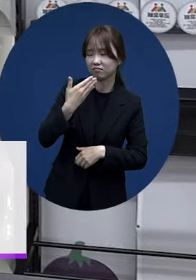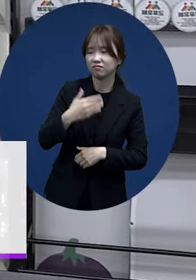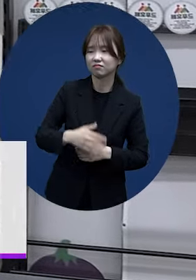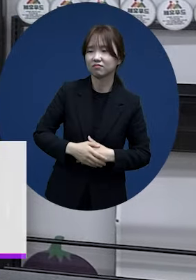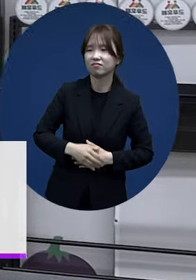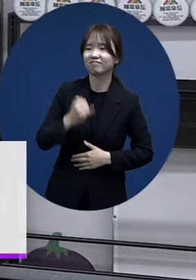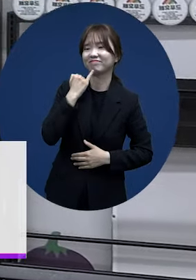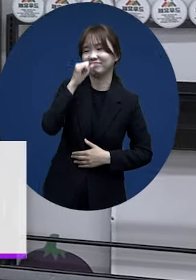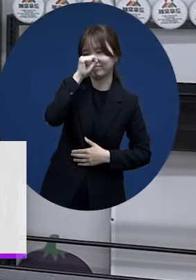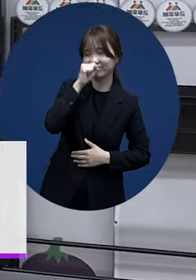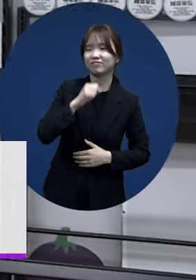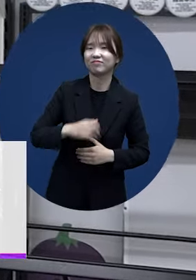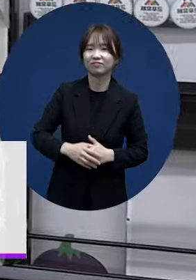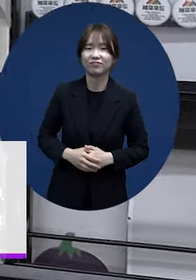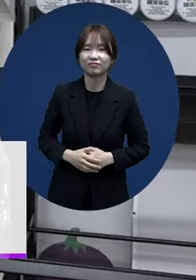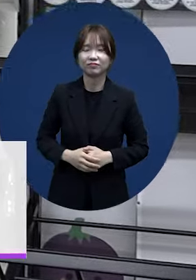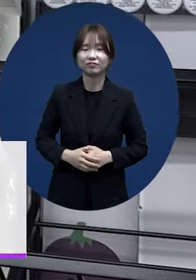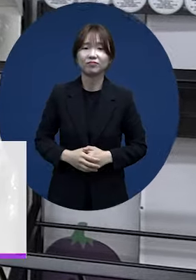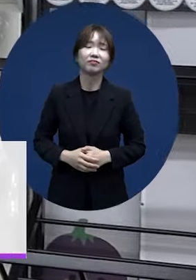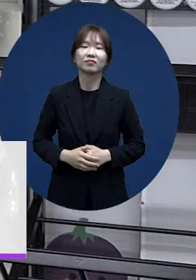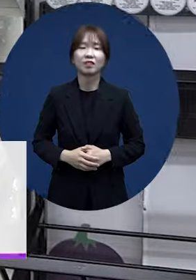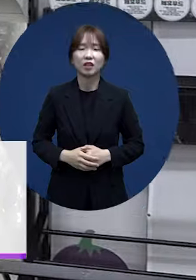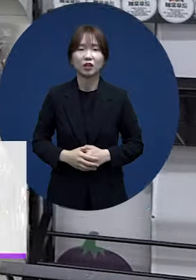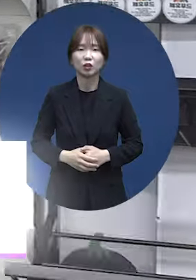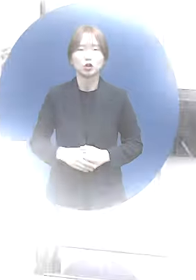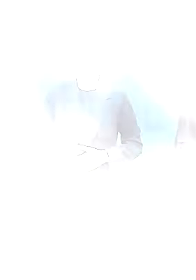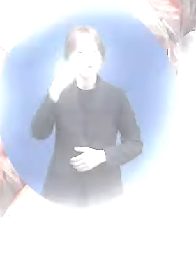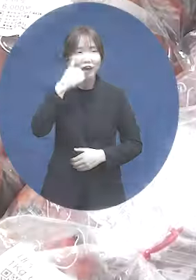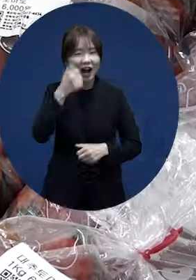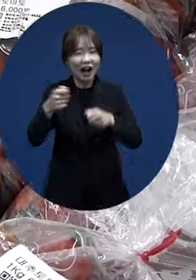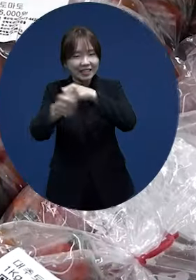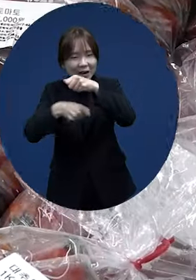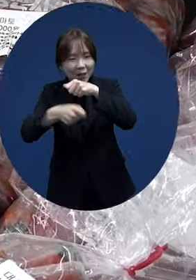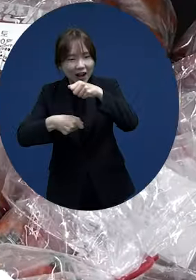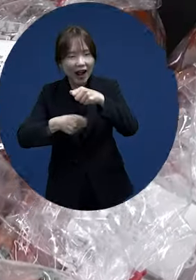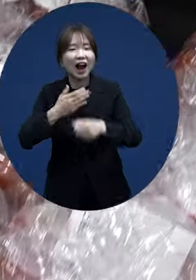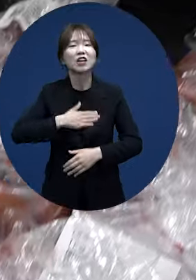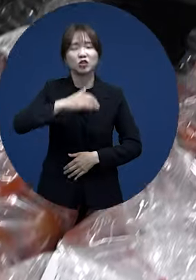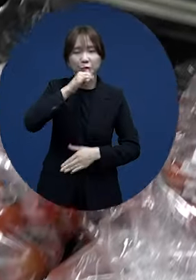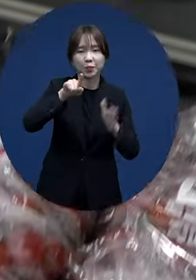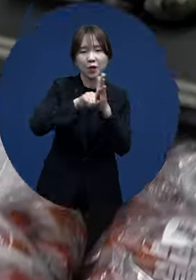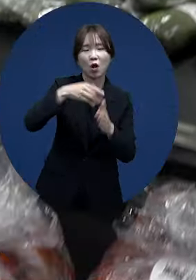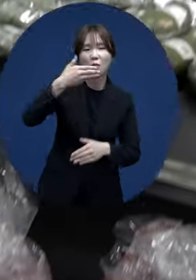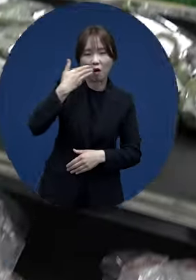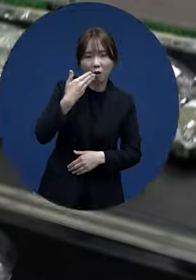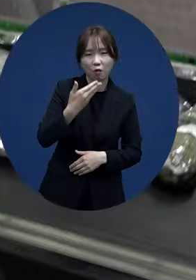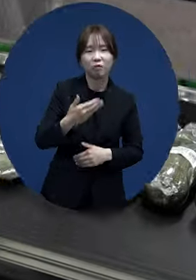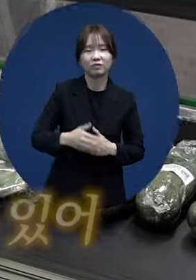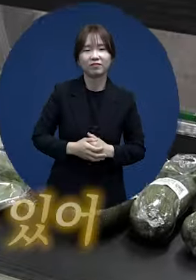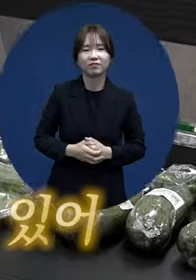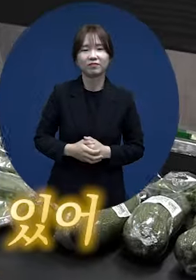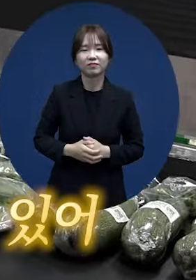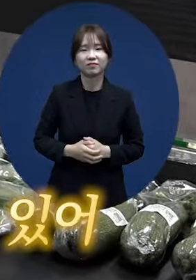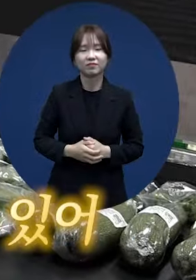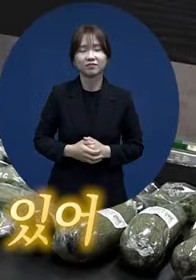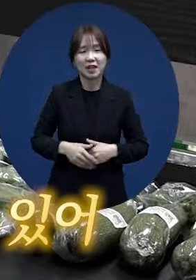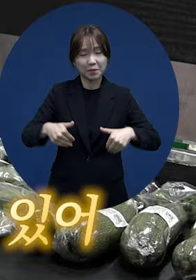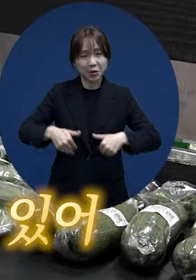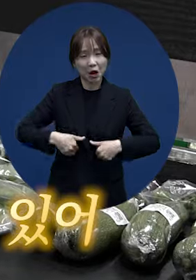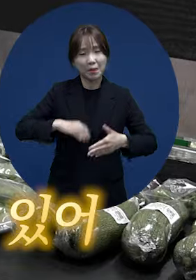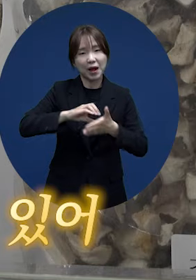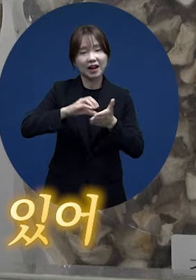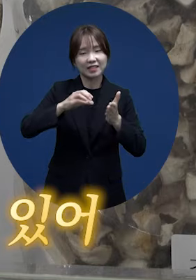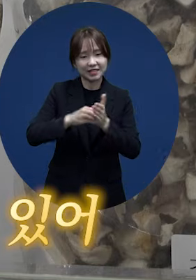건강한 식품을 먹을 수 있는 것 같아서 좋아요. 누가 재배했는지 알 수 있기에 믿고 먹을